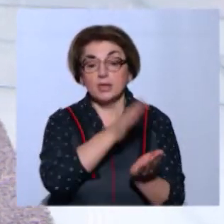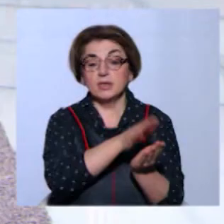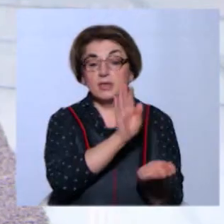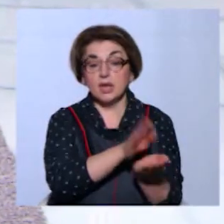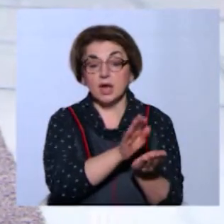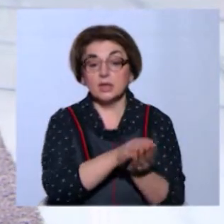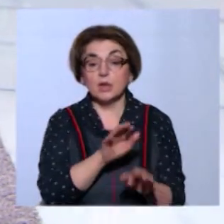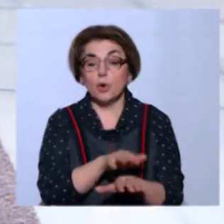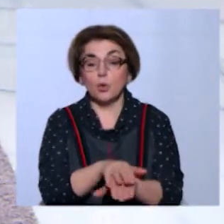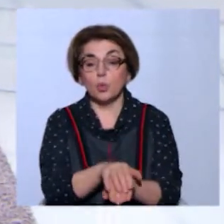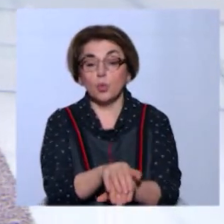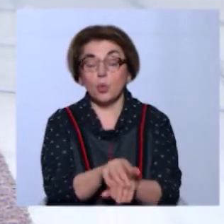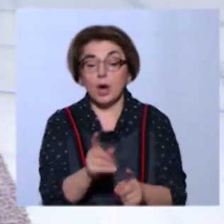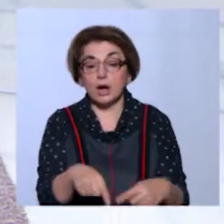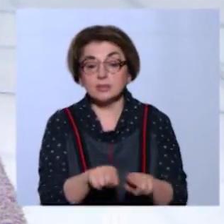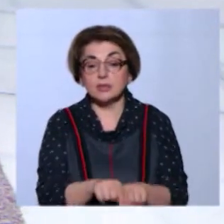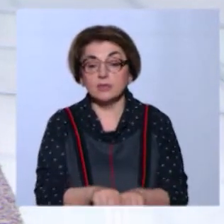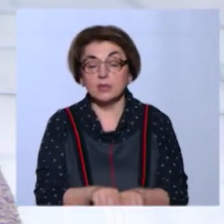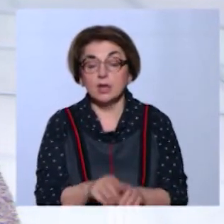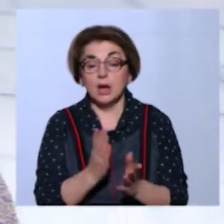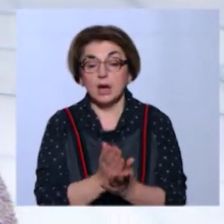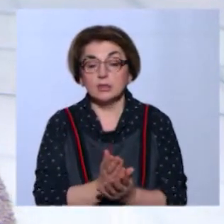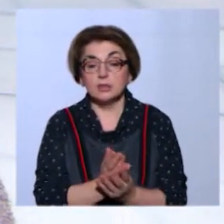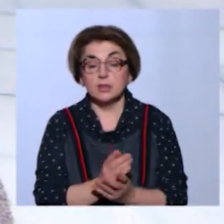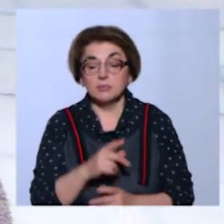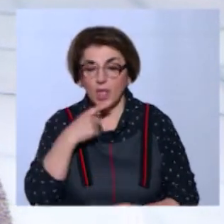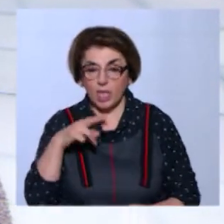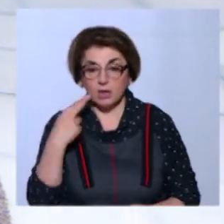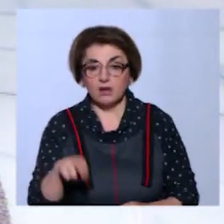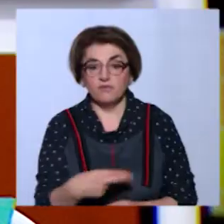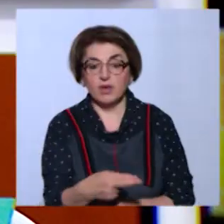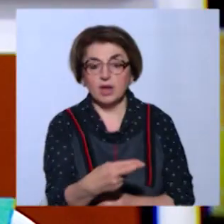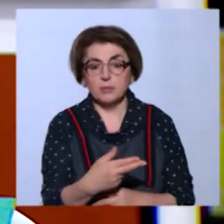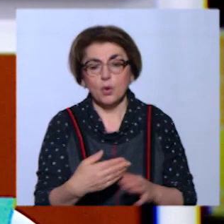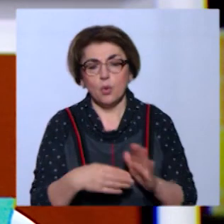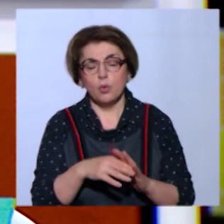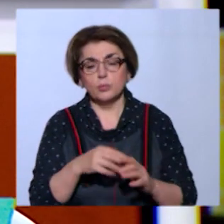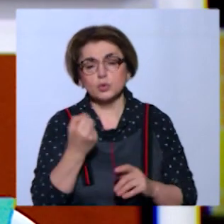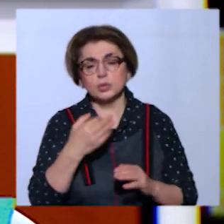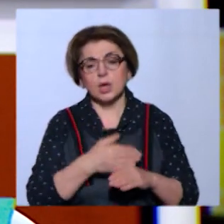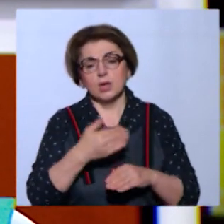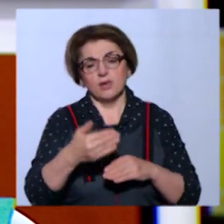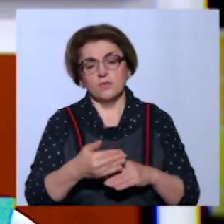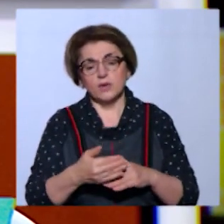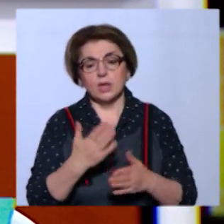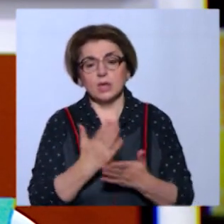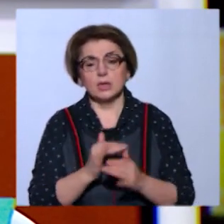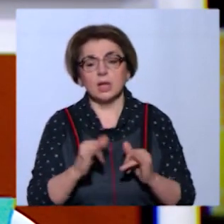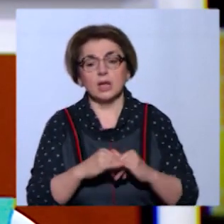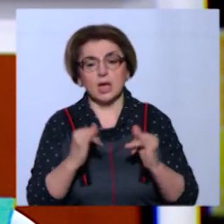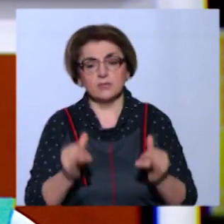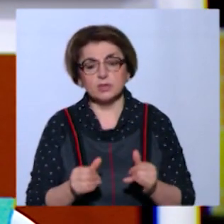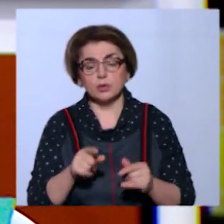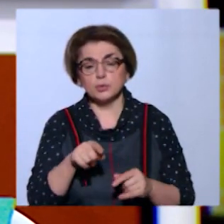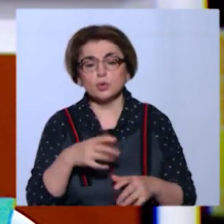კუ, ასევე არის გველები, რომელიც შედარებით უფრო გვიან განვითარებული